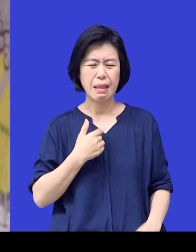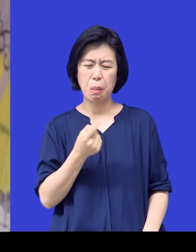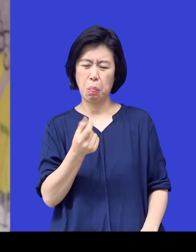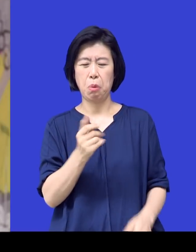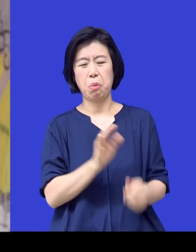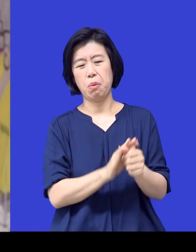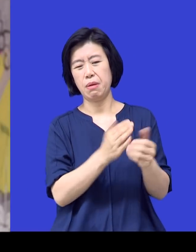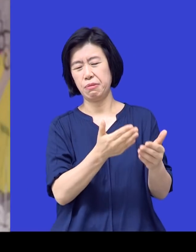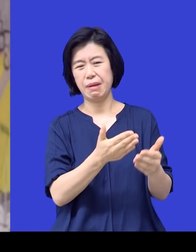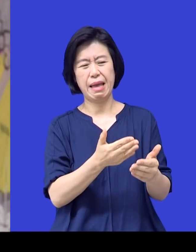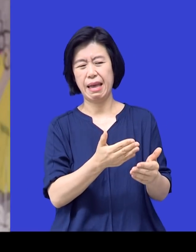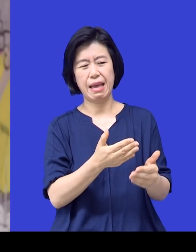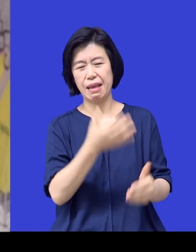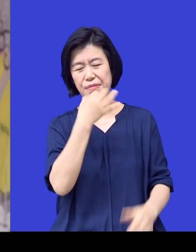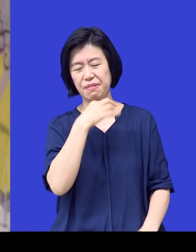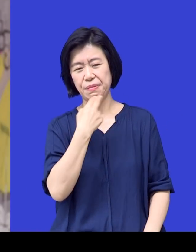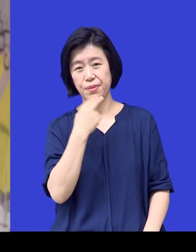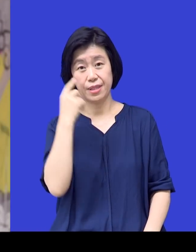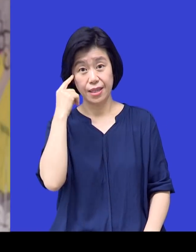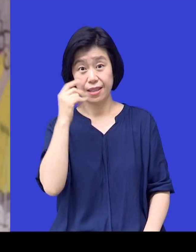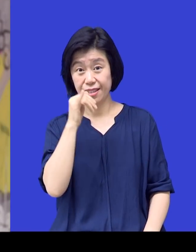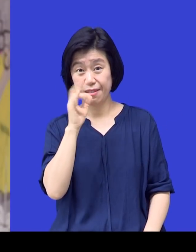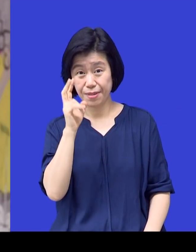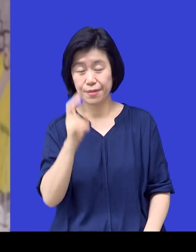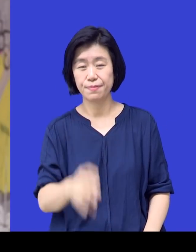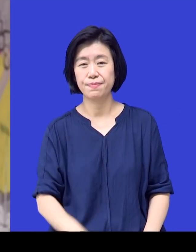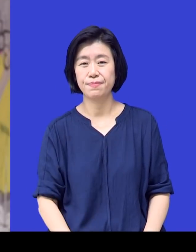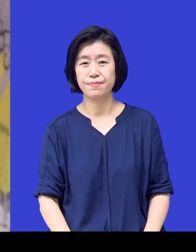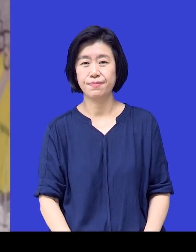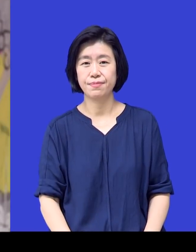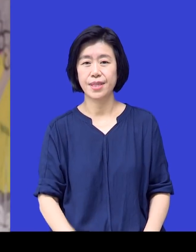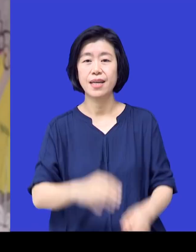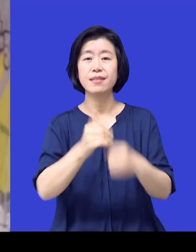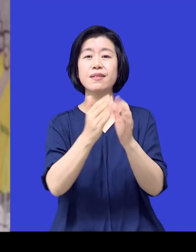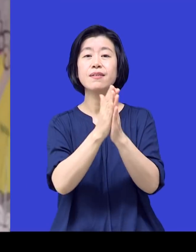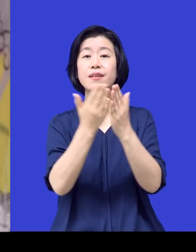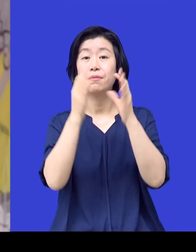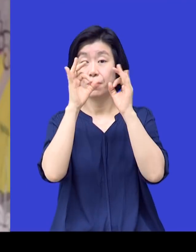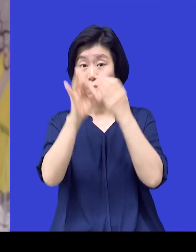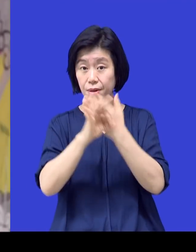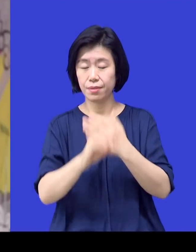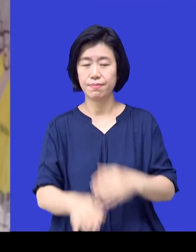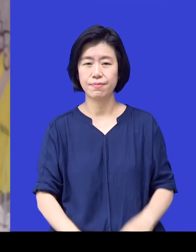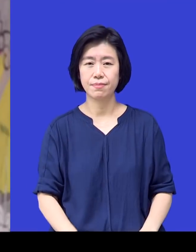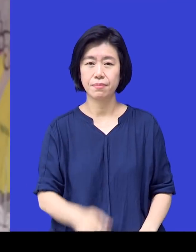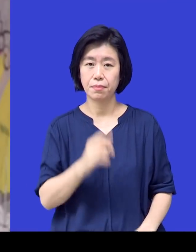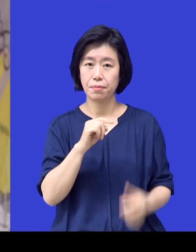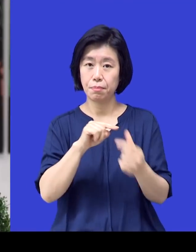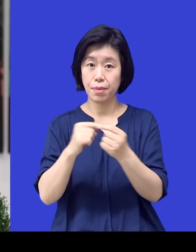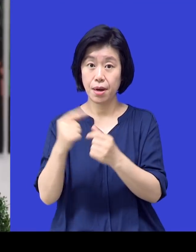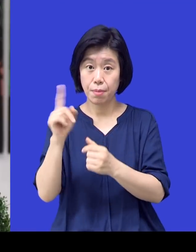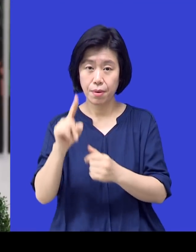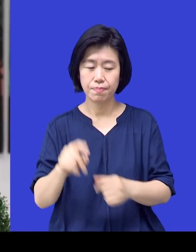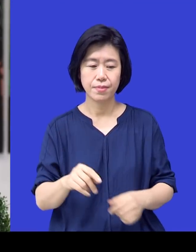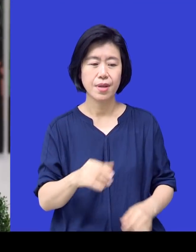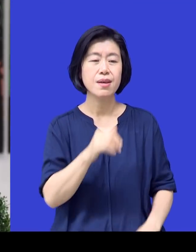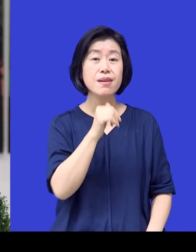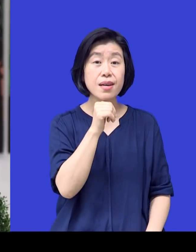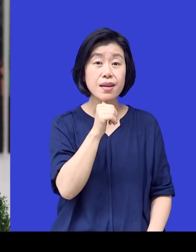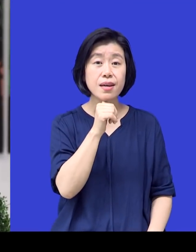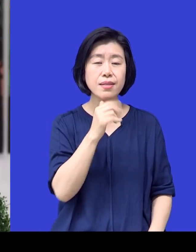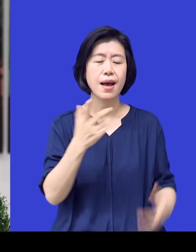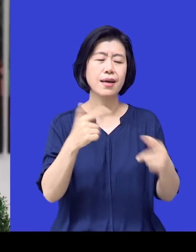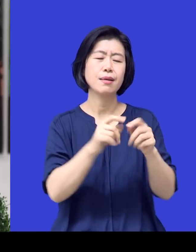음. 그리고 성경에서는 이렇게까지 얘기했어요. 가난은 늘 너희 옆에 있을 것이다.